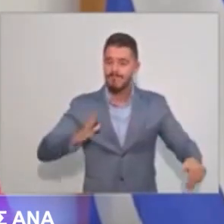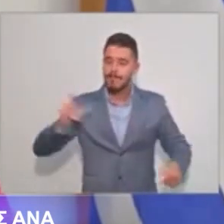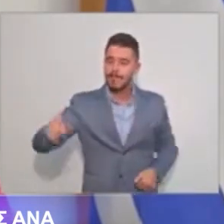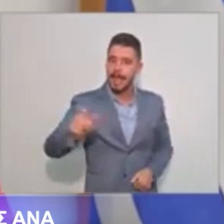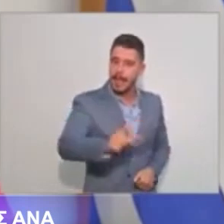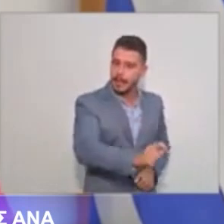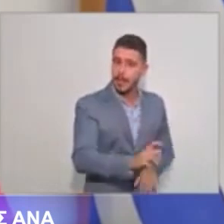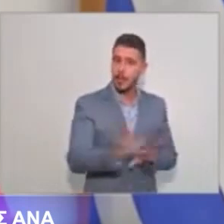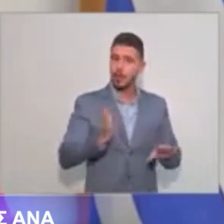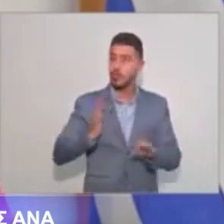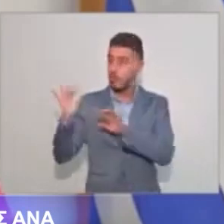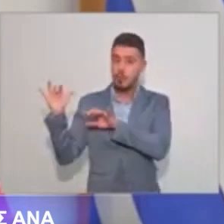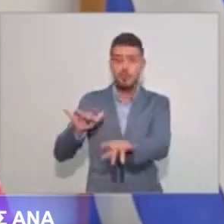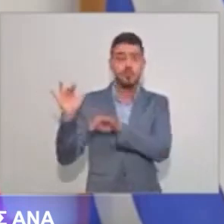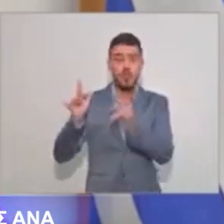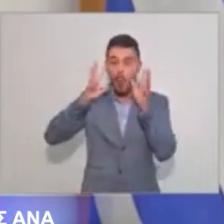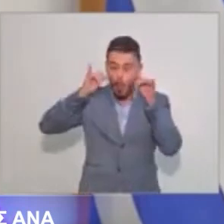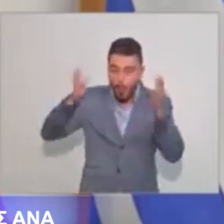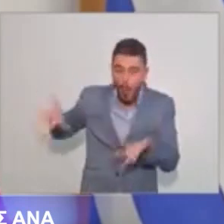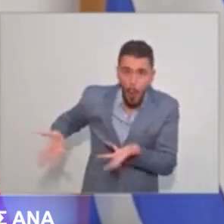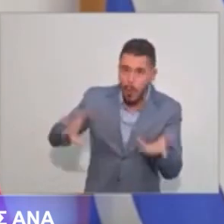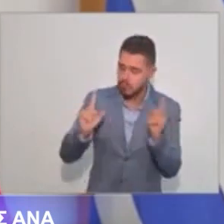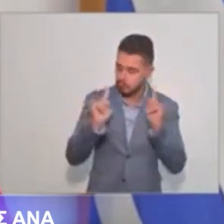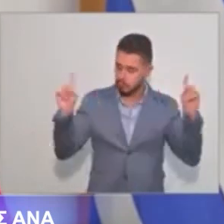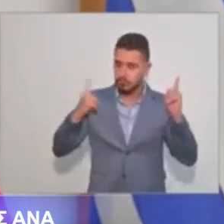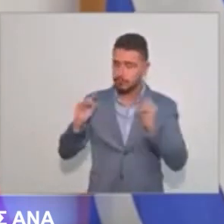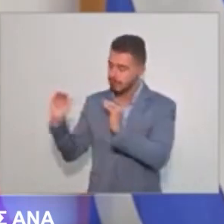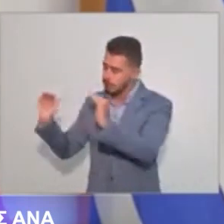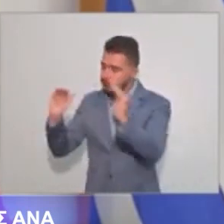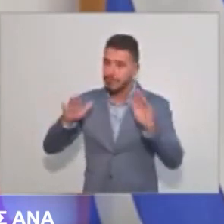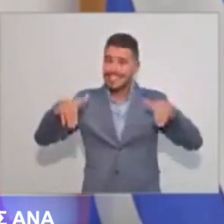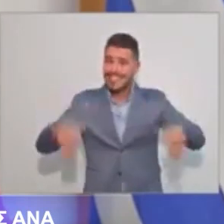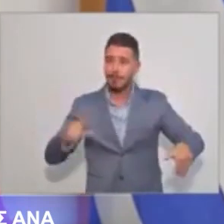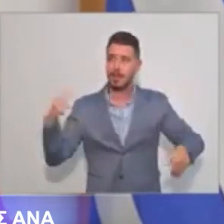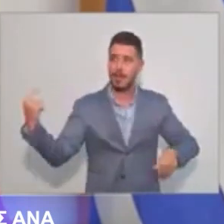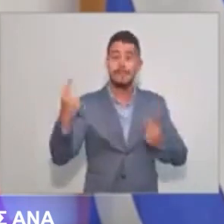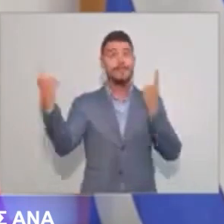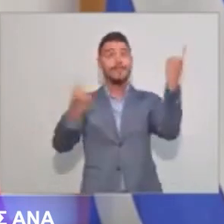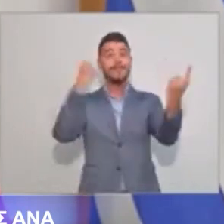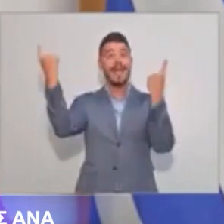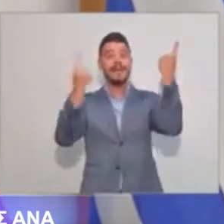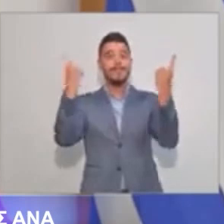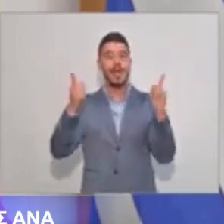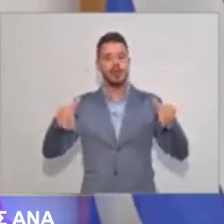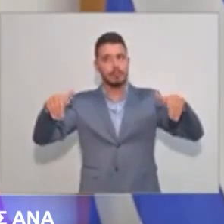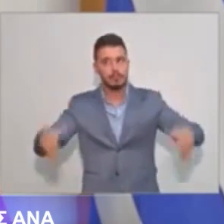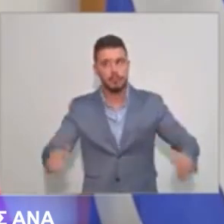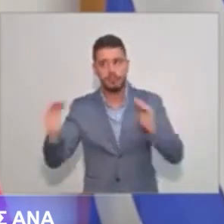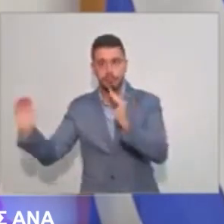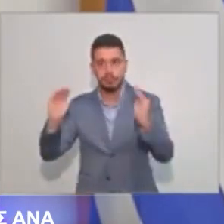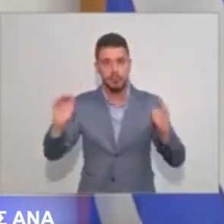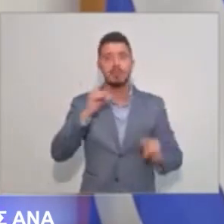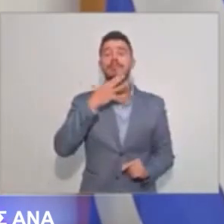τους επισκέπτες, το φυσικό και το πολιτιστικό περιβάλλον και έτσι για την επίτευξη των στόχων μας παρεμβαίνουμε στην